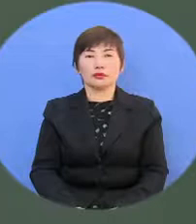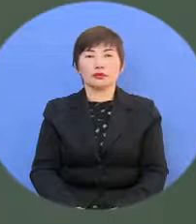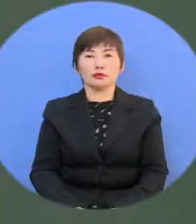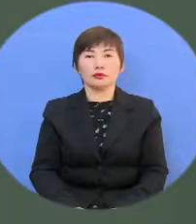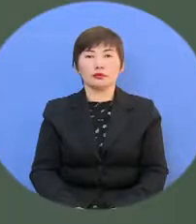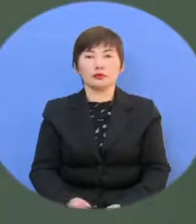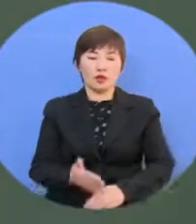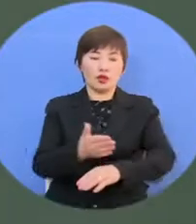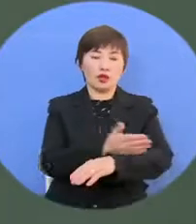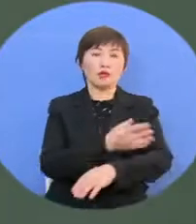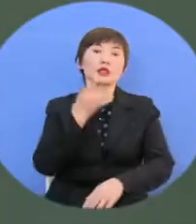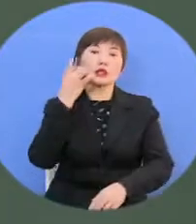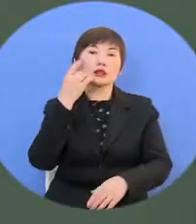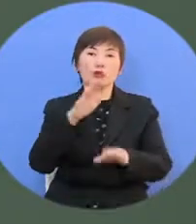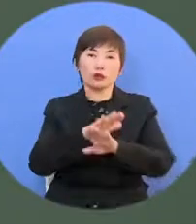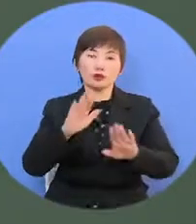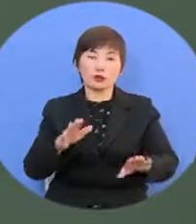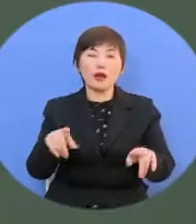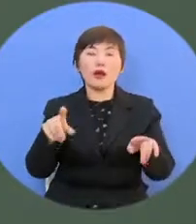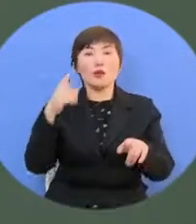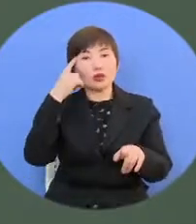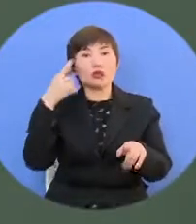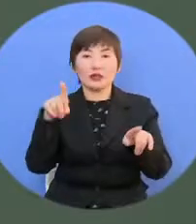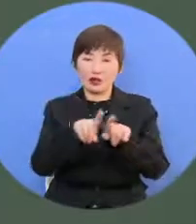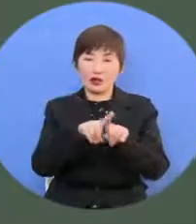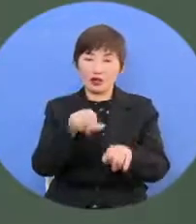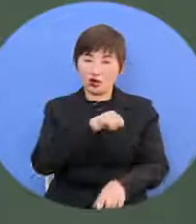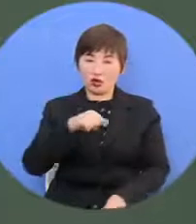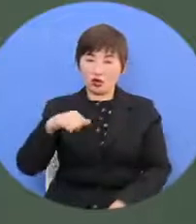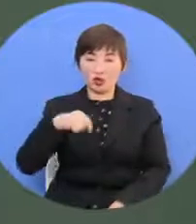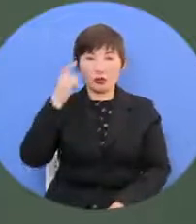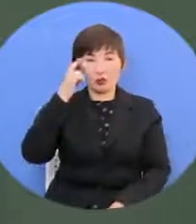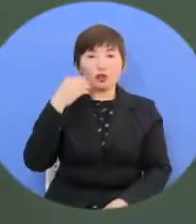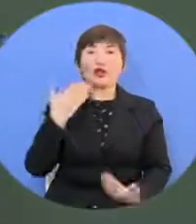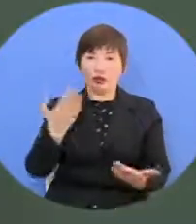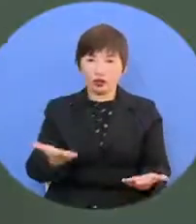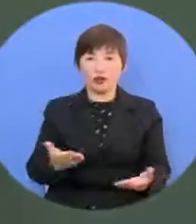за түрүү хөвгүүдийн дунджийг тооцоолсонтой адилхан хүүхдүүдээ өөрсдөө тооцоолоорой. Хэлбэр аргаа ашиглаад.